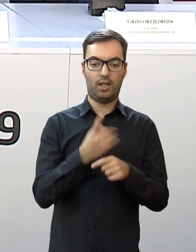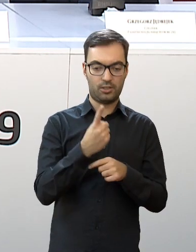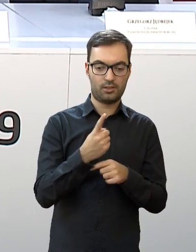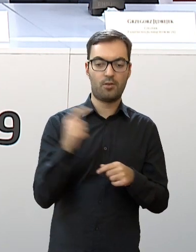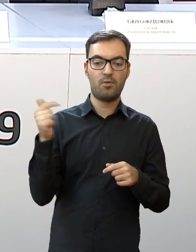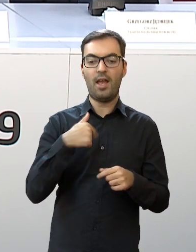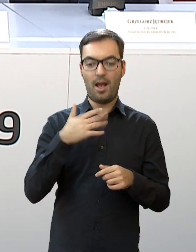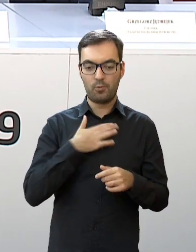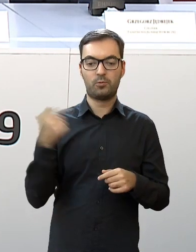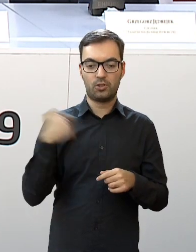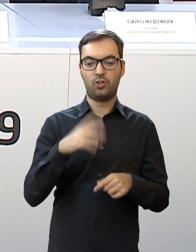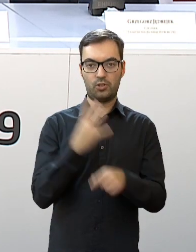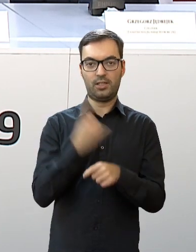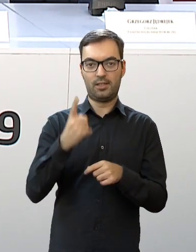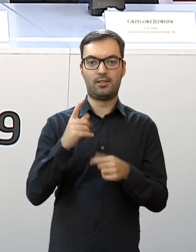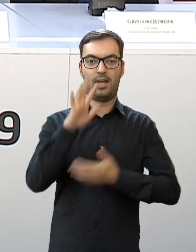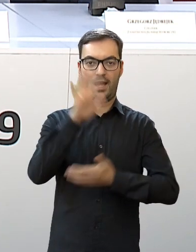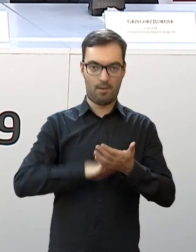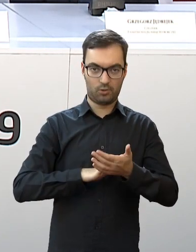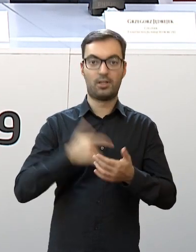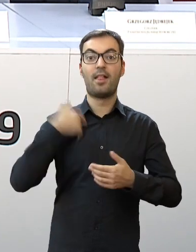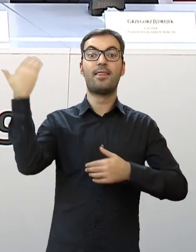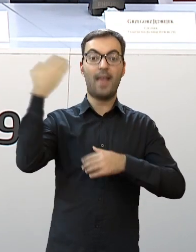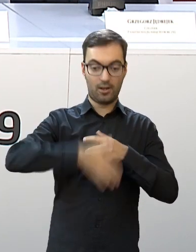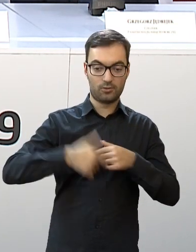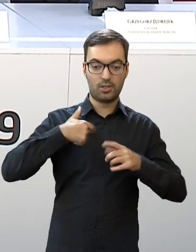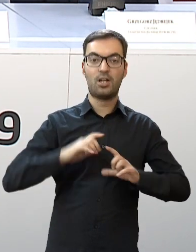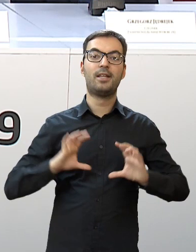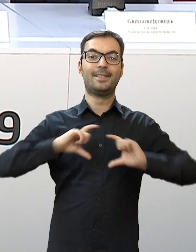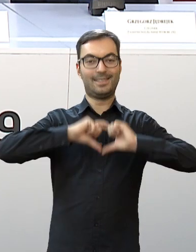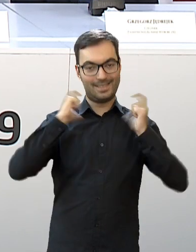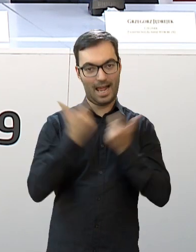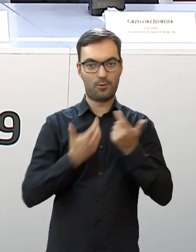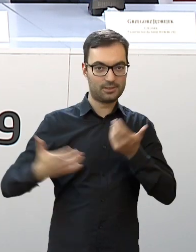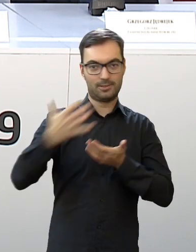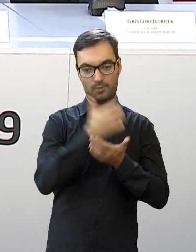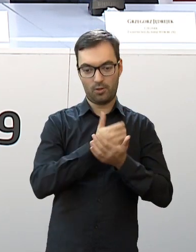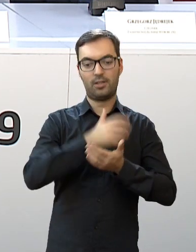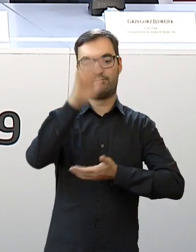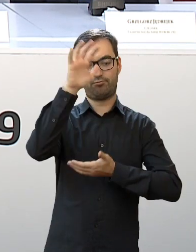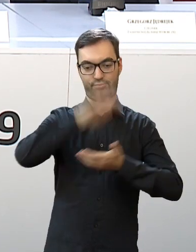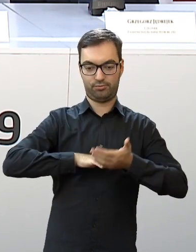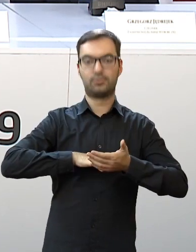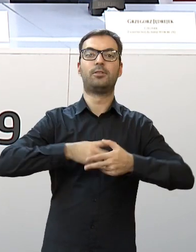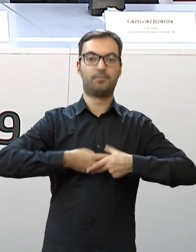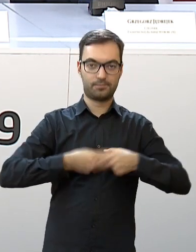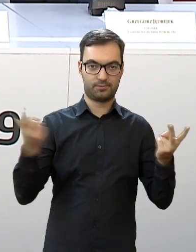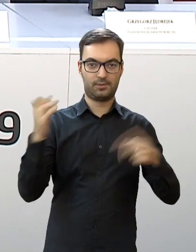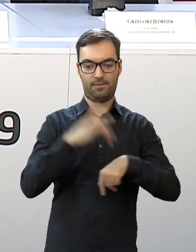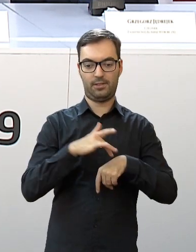ja muszę mieć 147 protokołów, żeby sporządzić tzw. zbiorówkę z całego kraju. Wtedy ogłosić wyniki